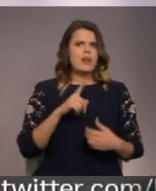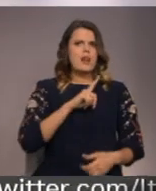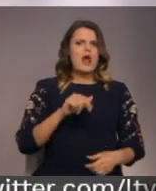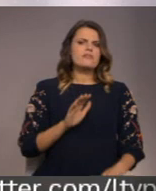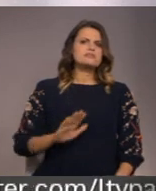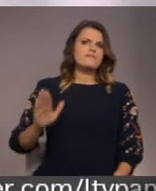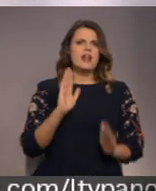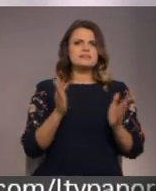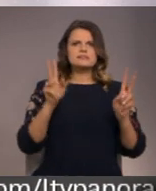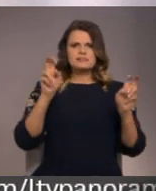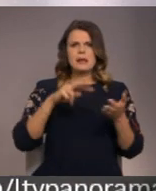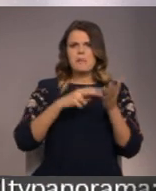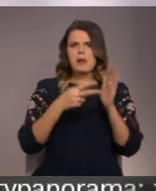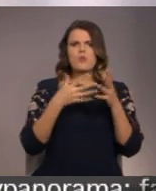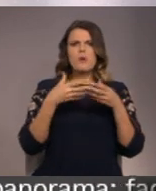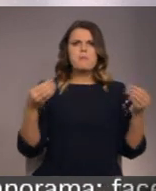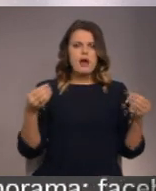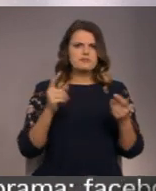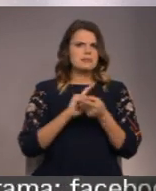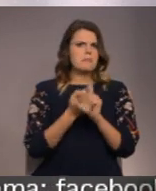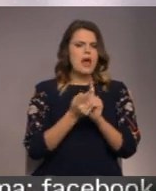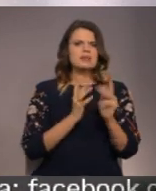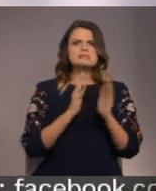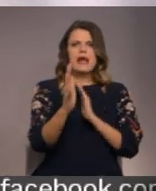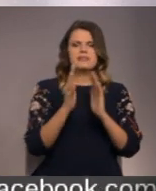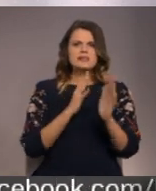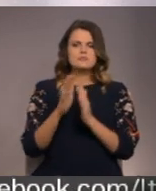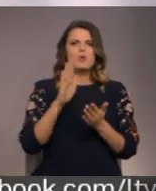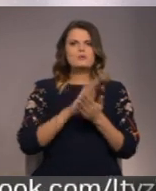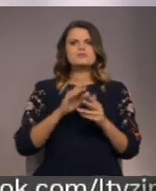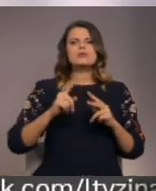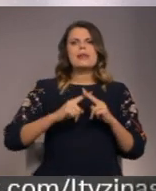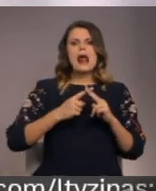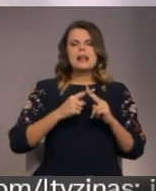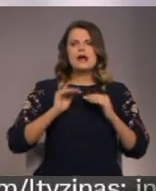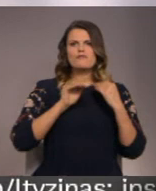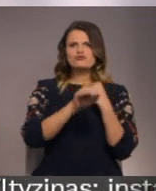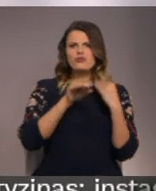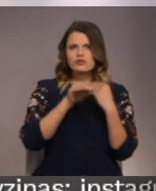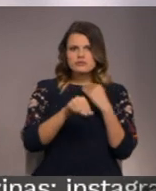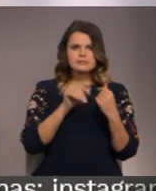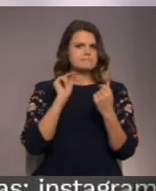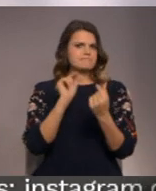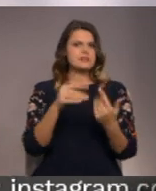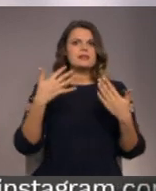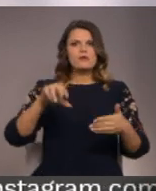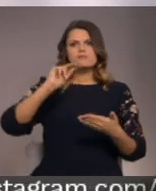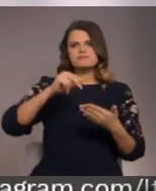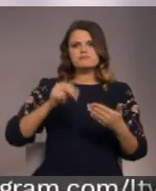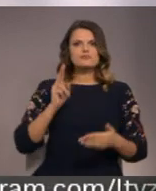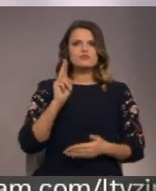uzņēmumu Latvijas valsts ceļi iecer pavasarī reorganizēt satiksmes plūsmu uz Jelgavas šosejas. Pret to jau